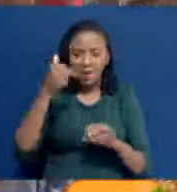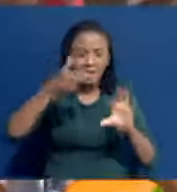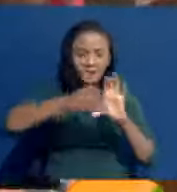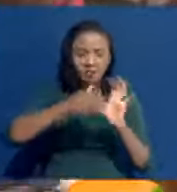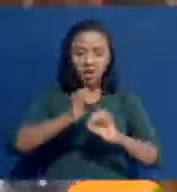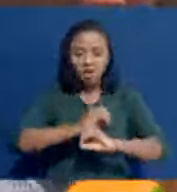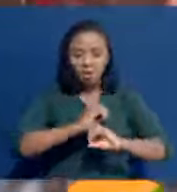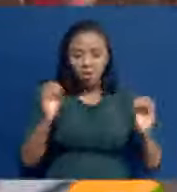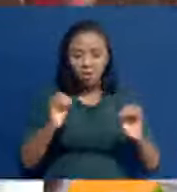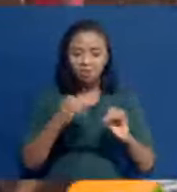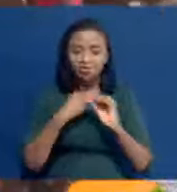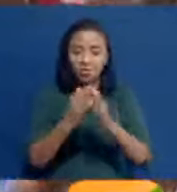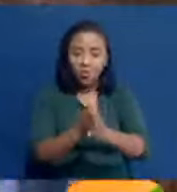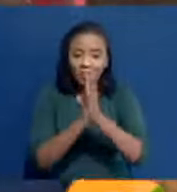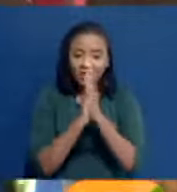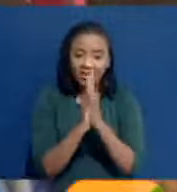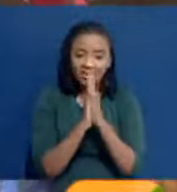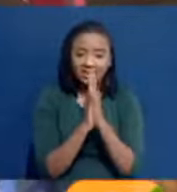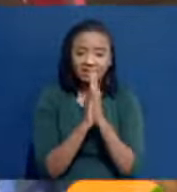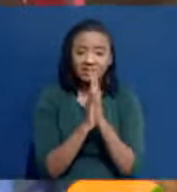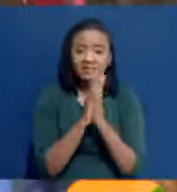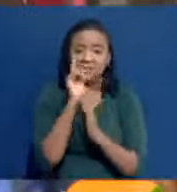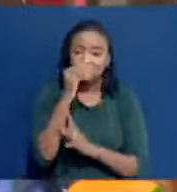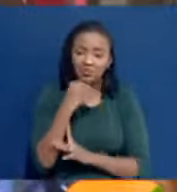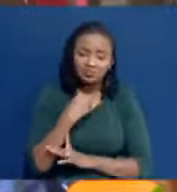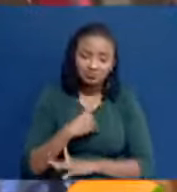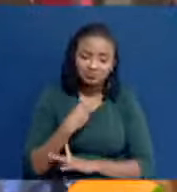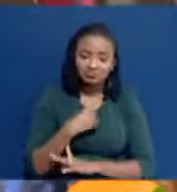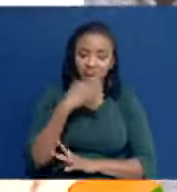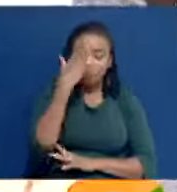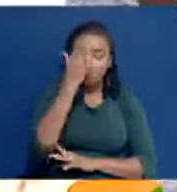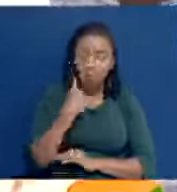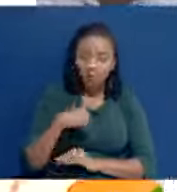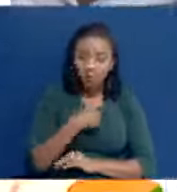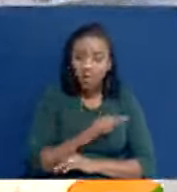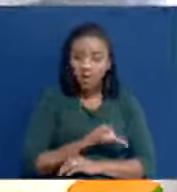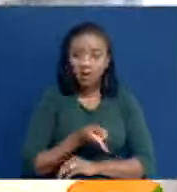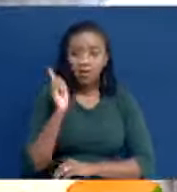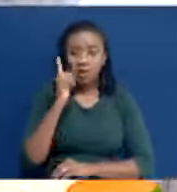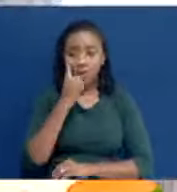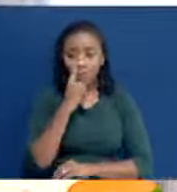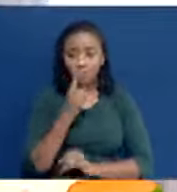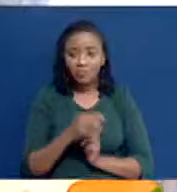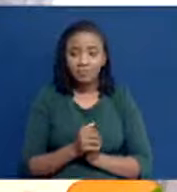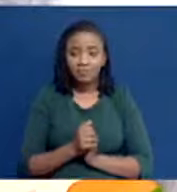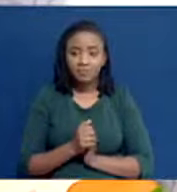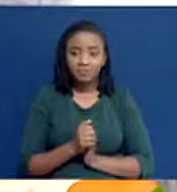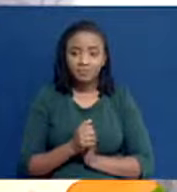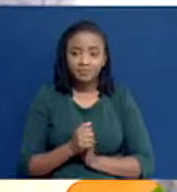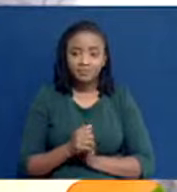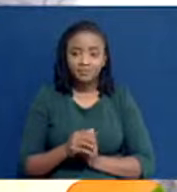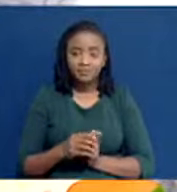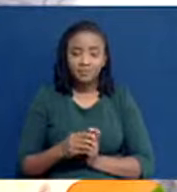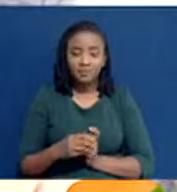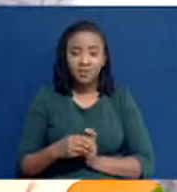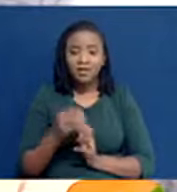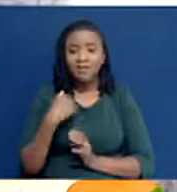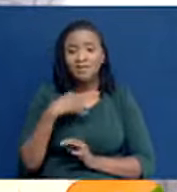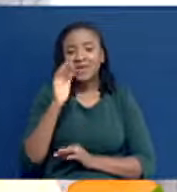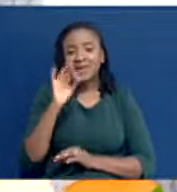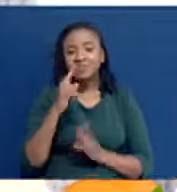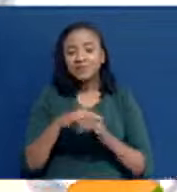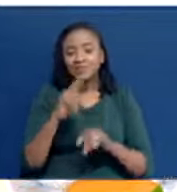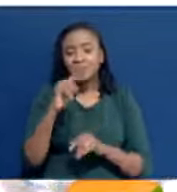Mheshimiwa Rais utuangalie maslahi sana sababu tunaenda nyumbani. Area yangu ni Manduko. Ni siku gani mtaongea mambo